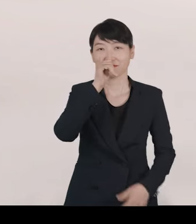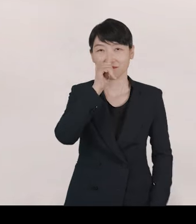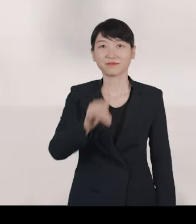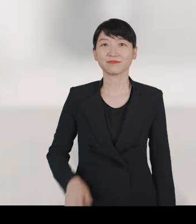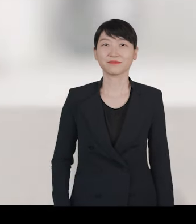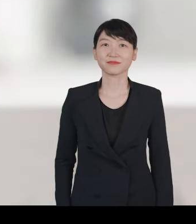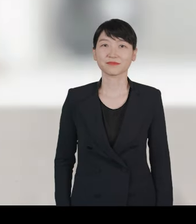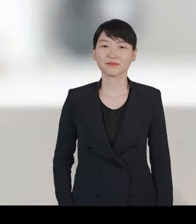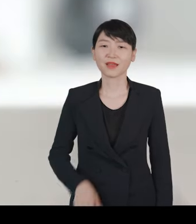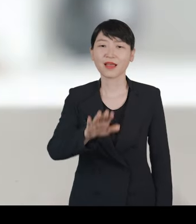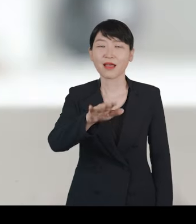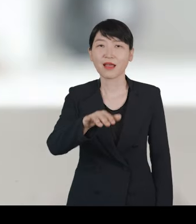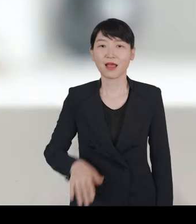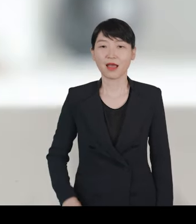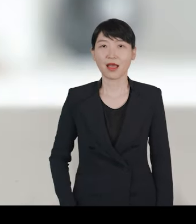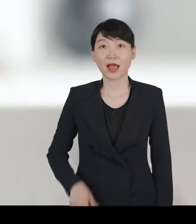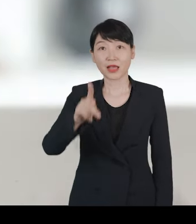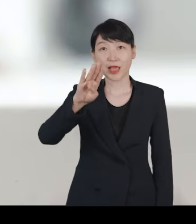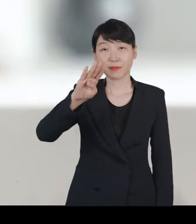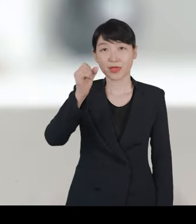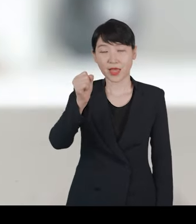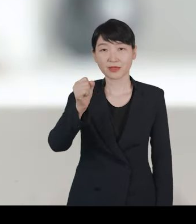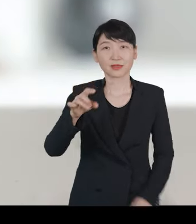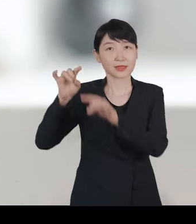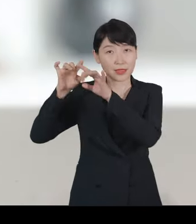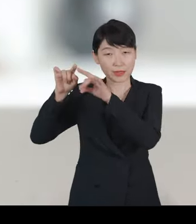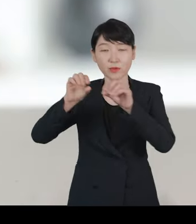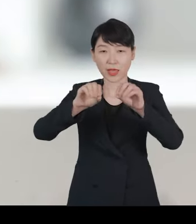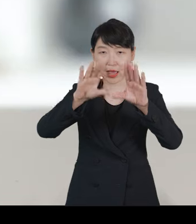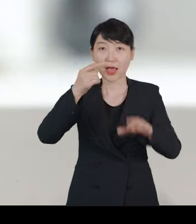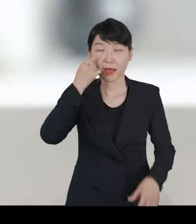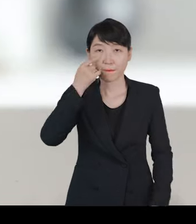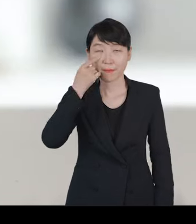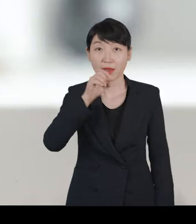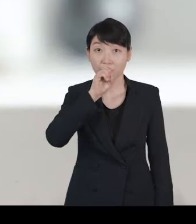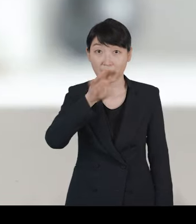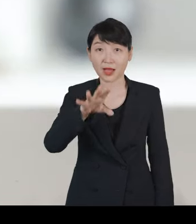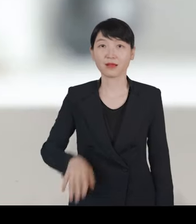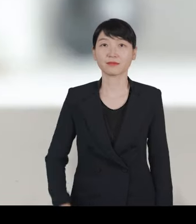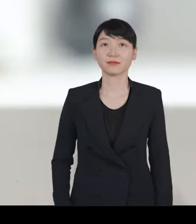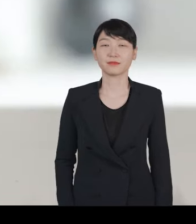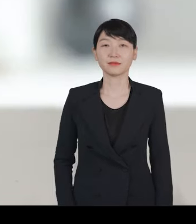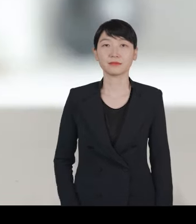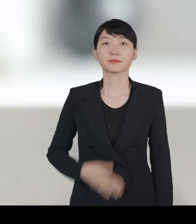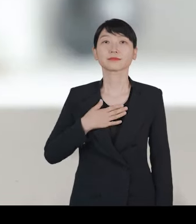음성으로 응답합니다. 아리야, KBS 쿨 FM 틀어줘.